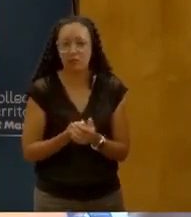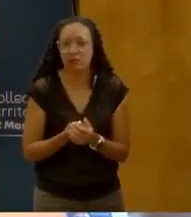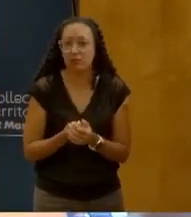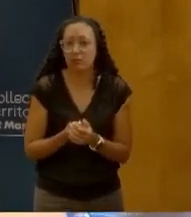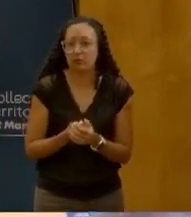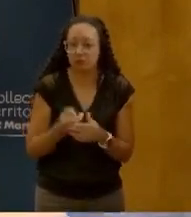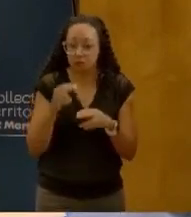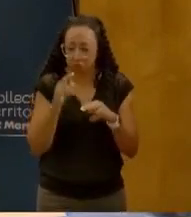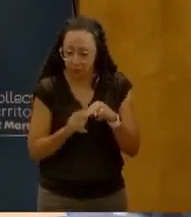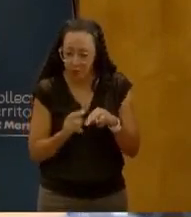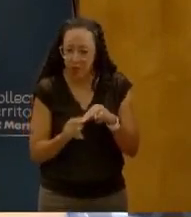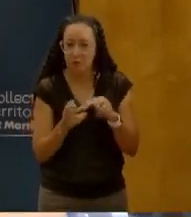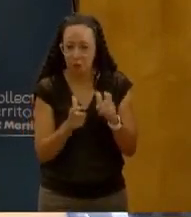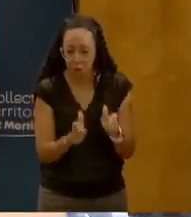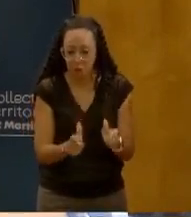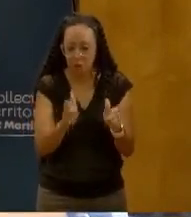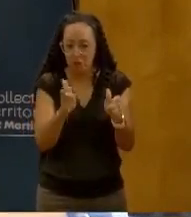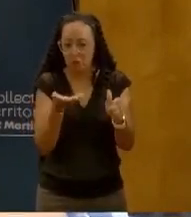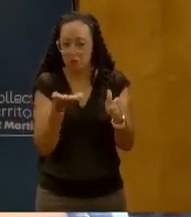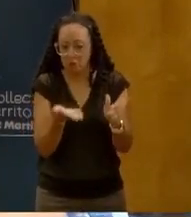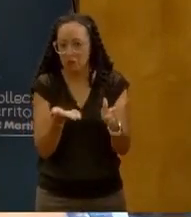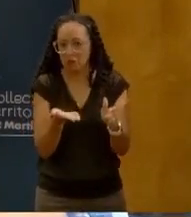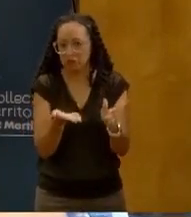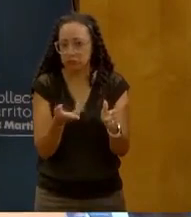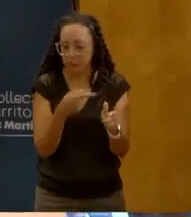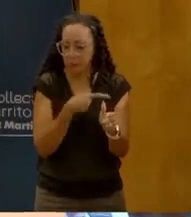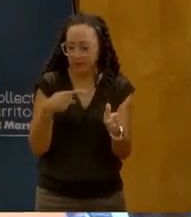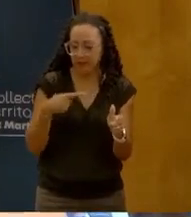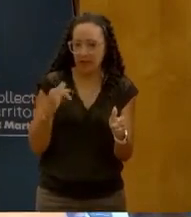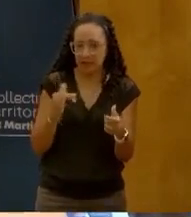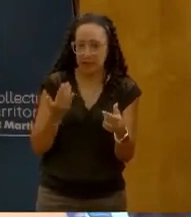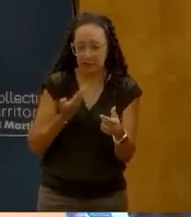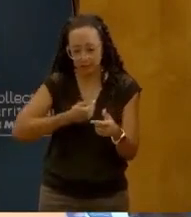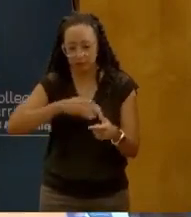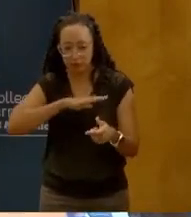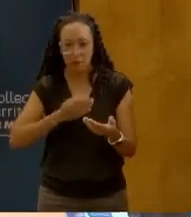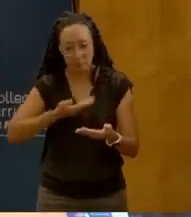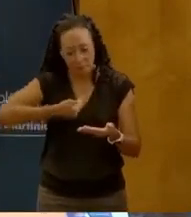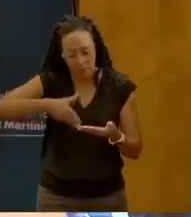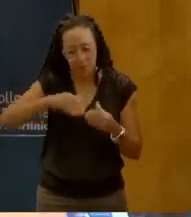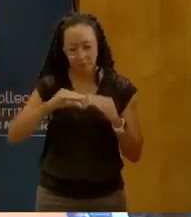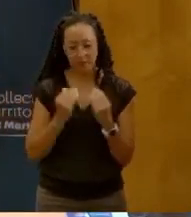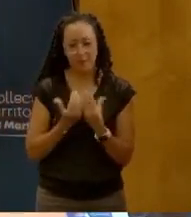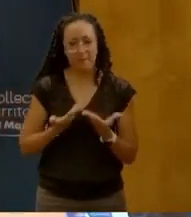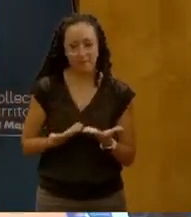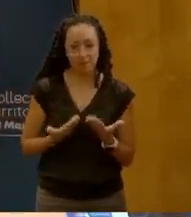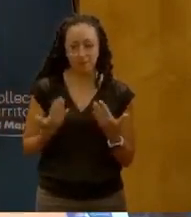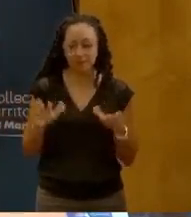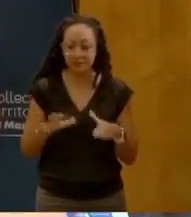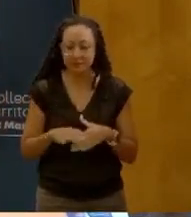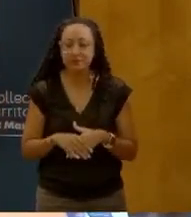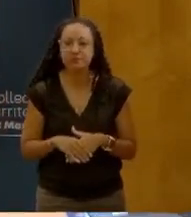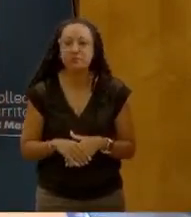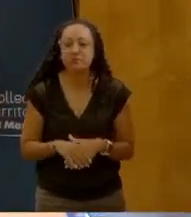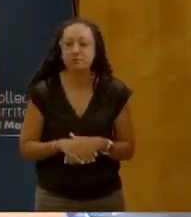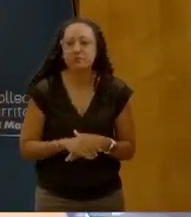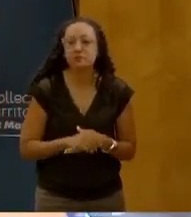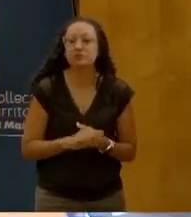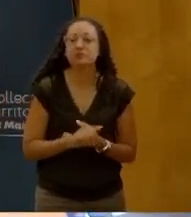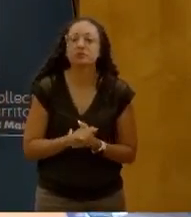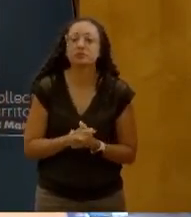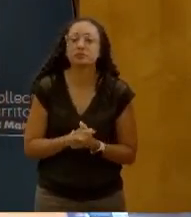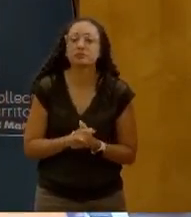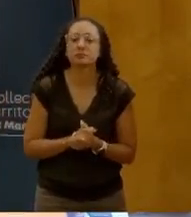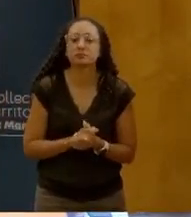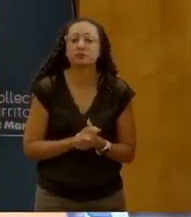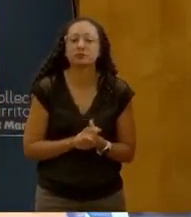de l'immeuble soit rassurée par le propriétaire que nous sommes, que la CTM. On est fini. C'est mon amendement, Daniel. C'est